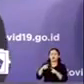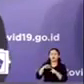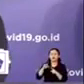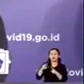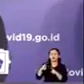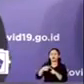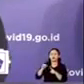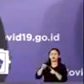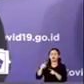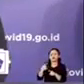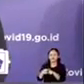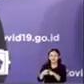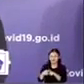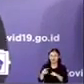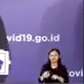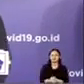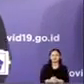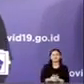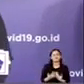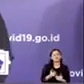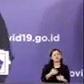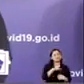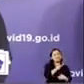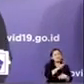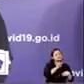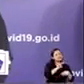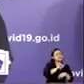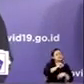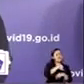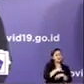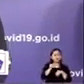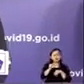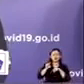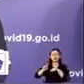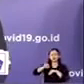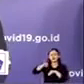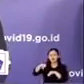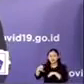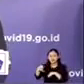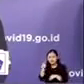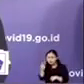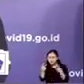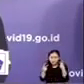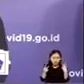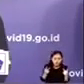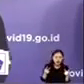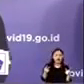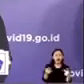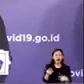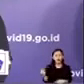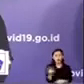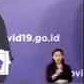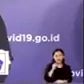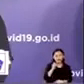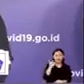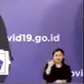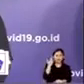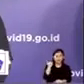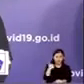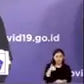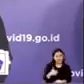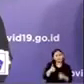dalam 24 jam dan 72 jam hematopoitik stemcell dan Natural Killer Cell ini maka dia bisa